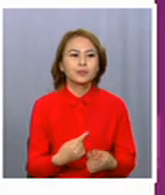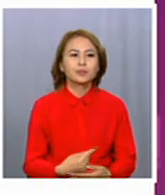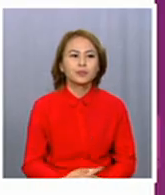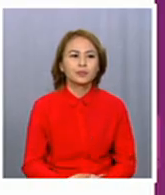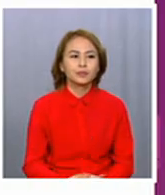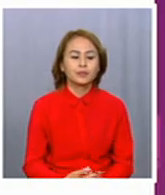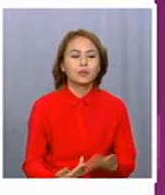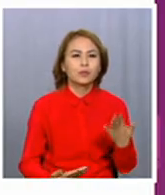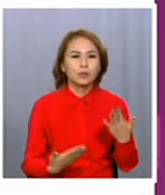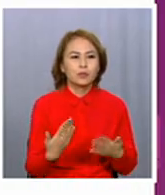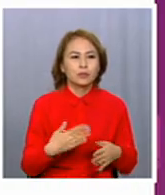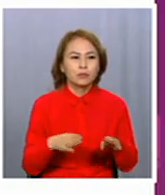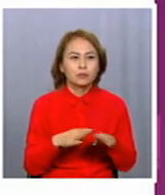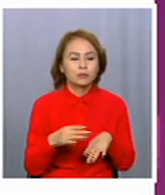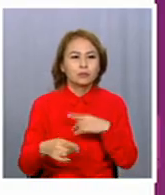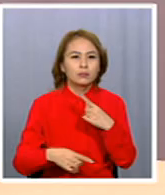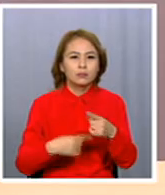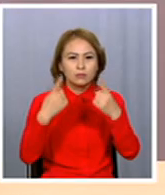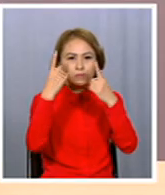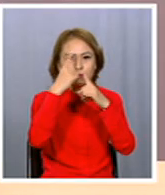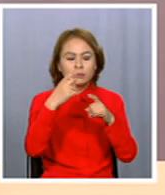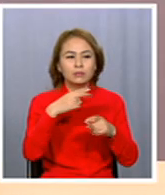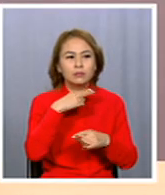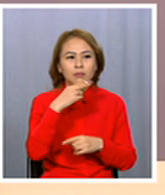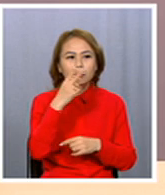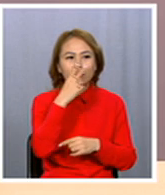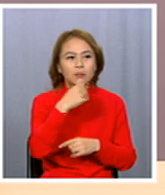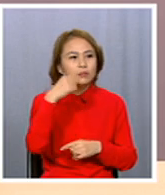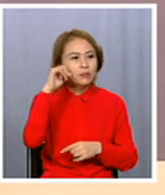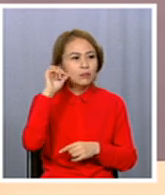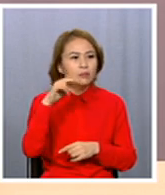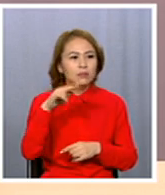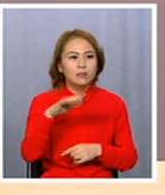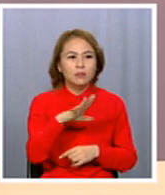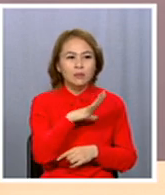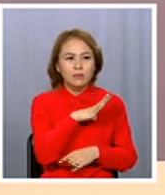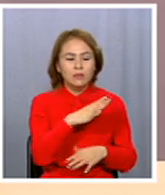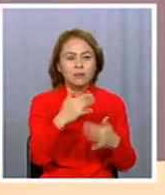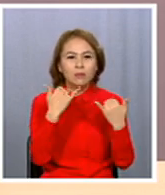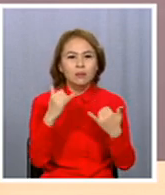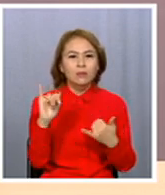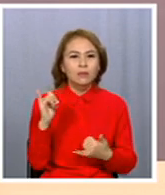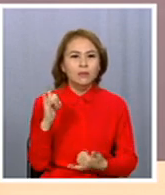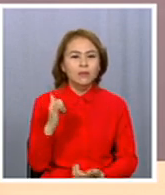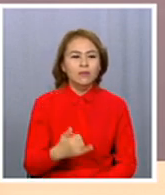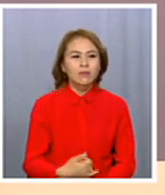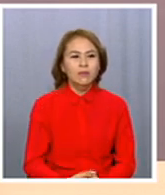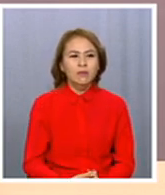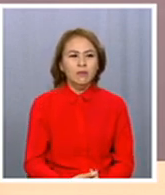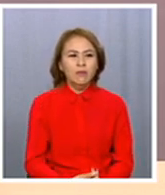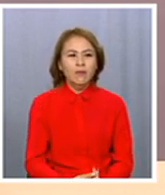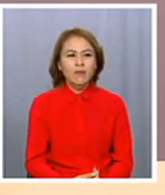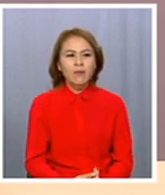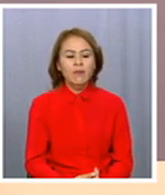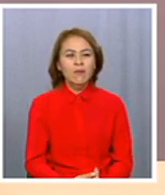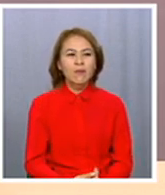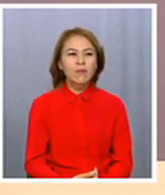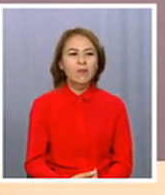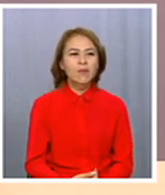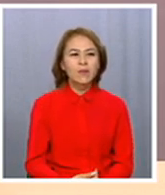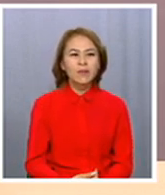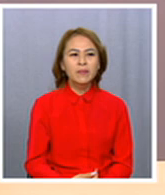Олай болса, келесі мәліметке назар аударайық. Кеше жұма болса, бүгін сенбі. Балалар,